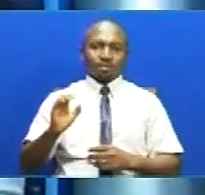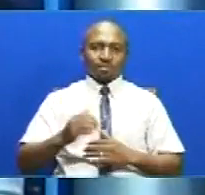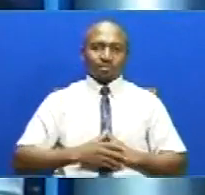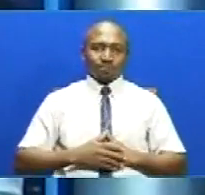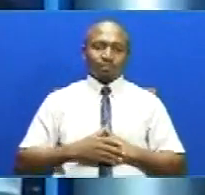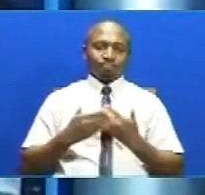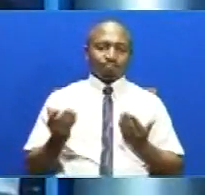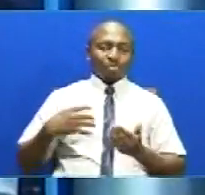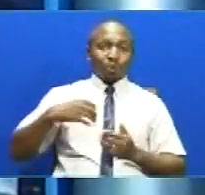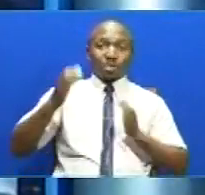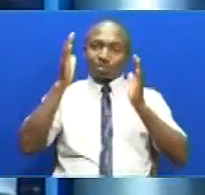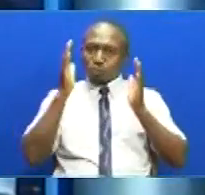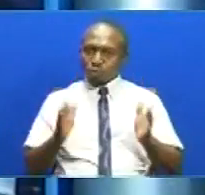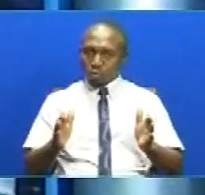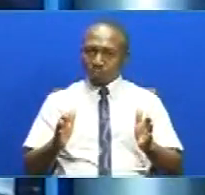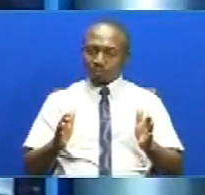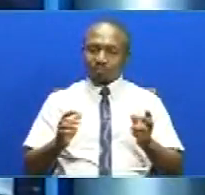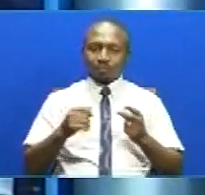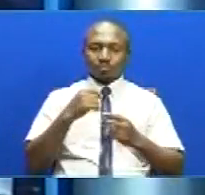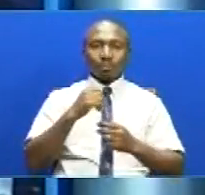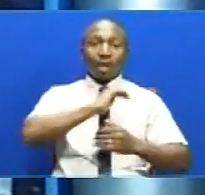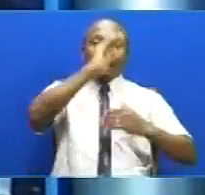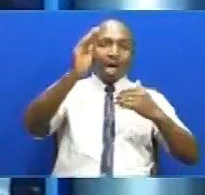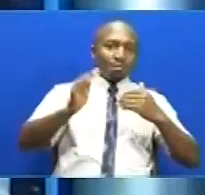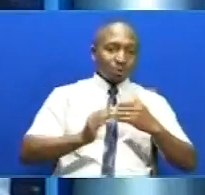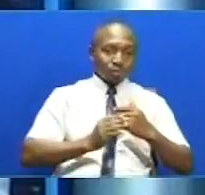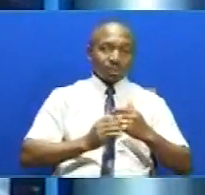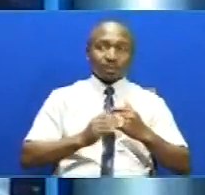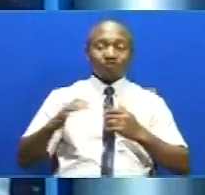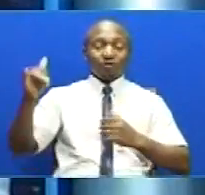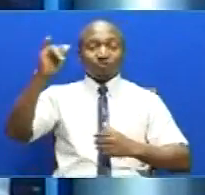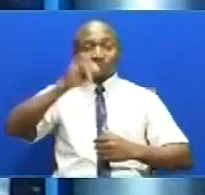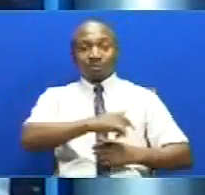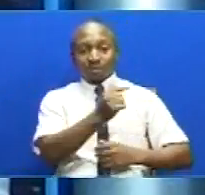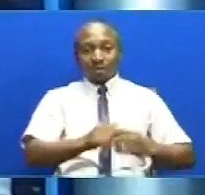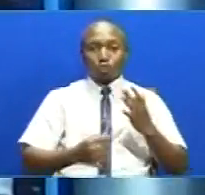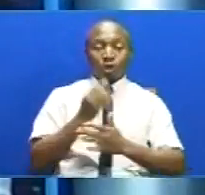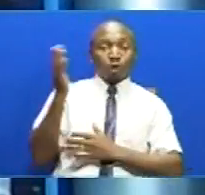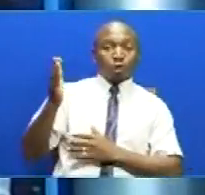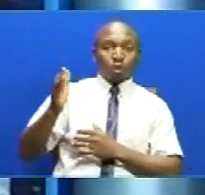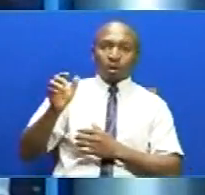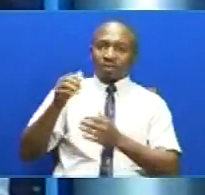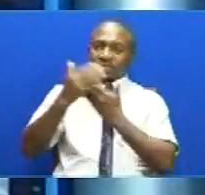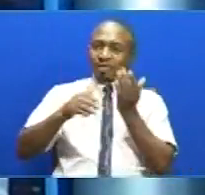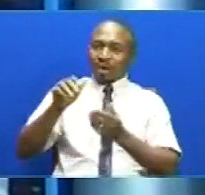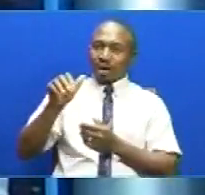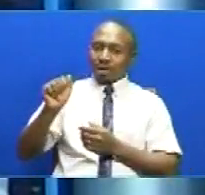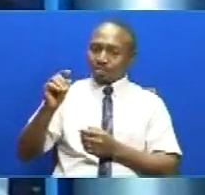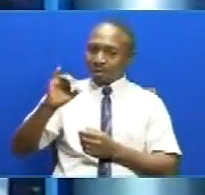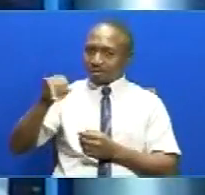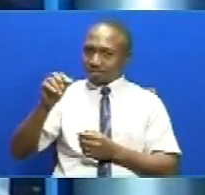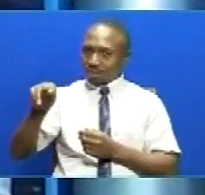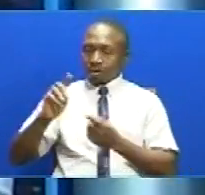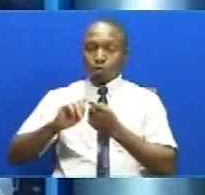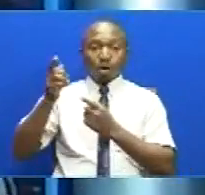Waziri Mkuu Kasim Majaliwa amerejea nchini hii leo akitoka Baku nchini Azerbaijan, ambapo alimwakilisha Rais Dr. John Magufuli